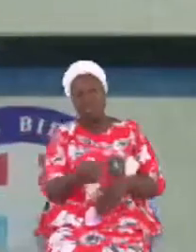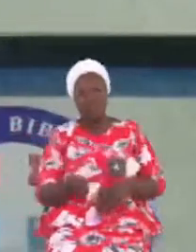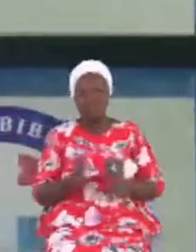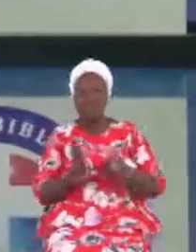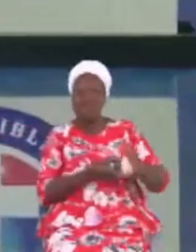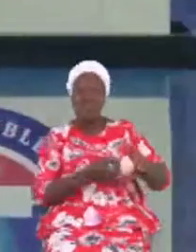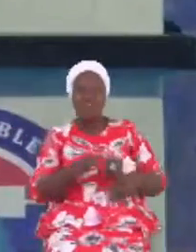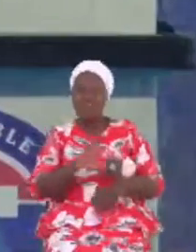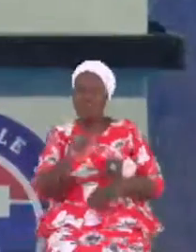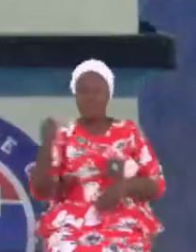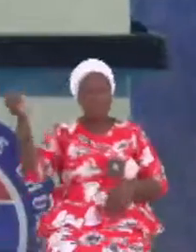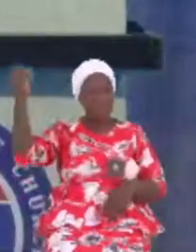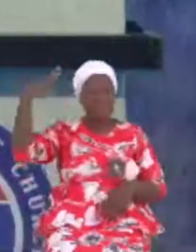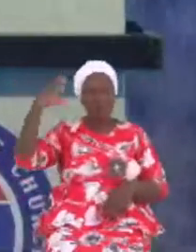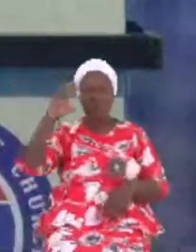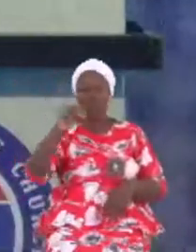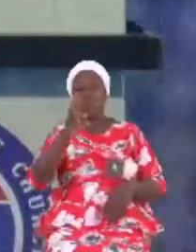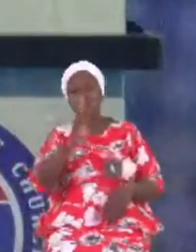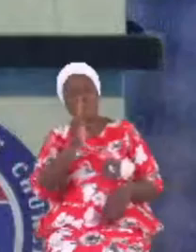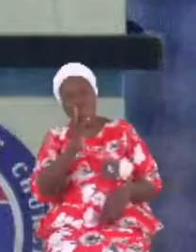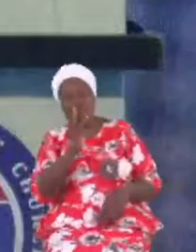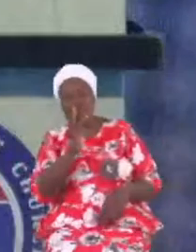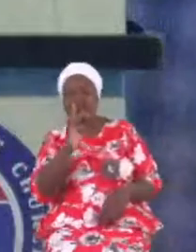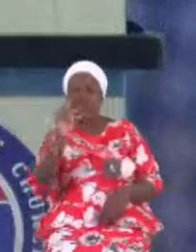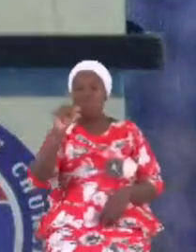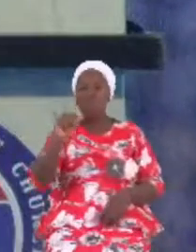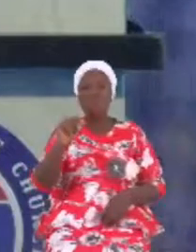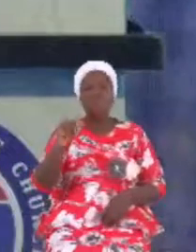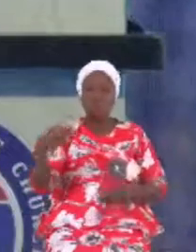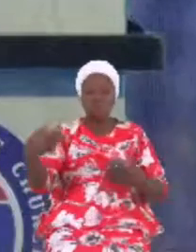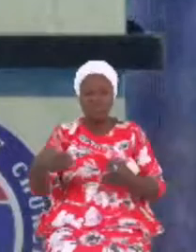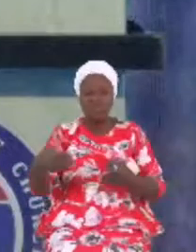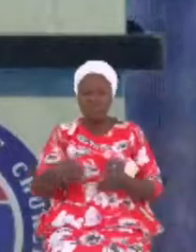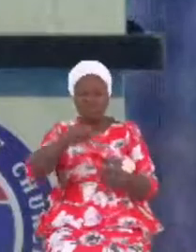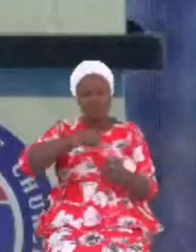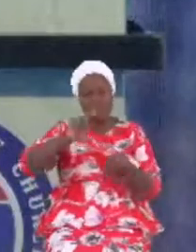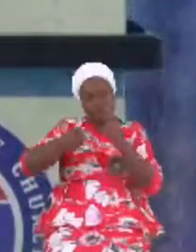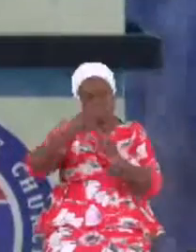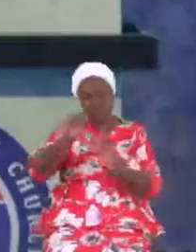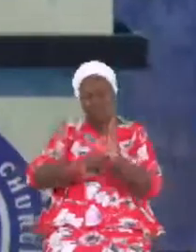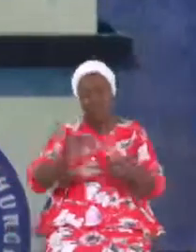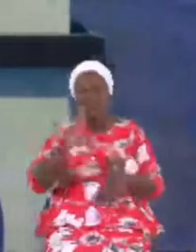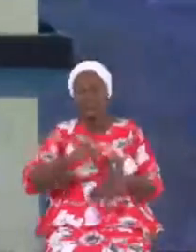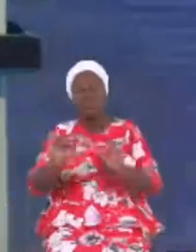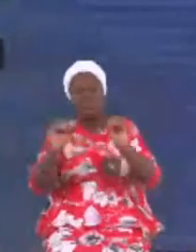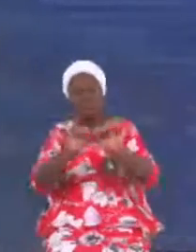pas de lumière, il n'y aura pas d'eau, il n'y aura pas d'amitié, il n'y aura rien.